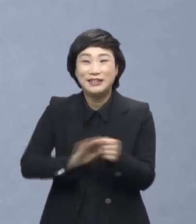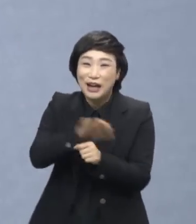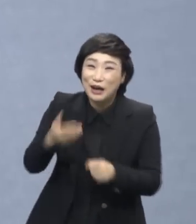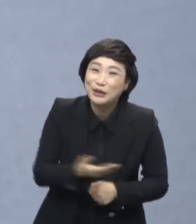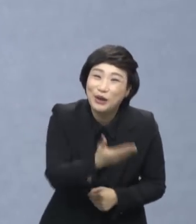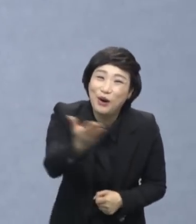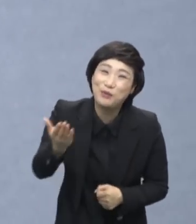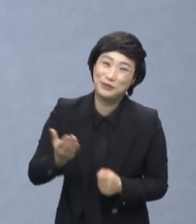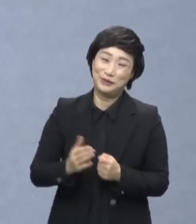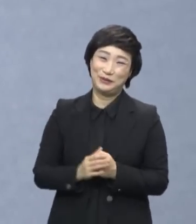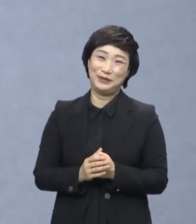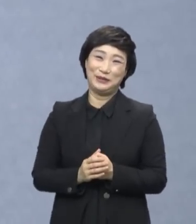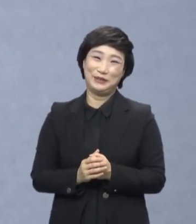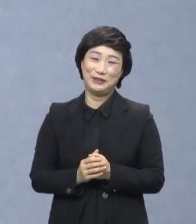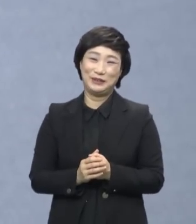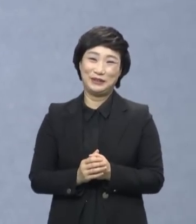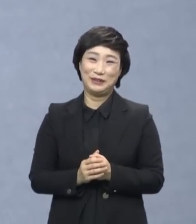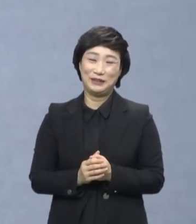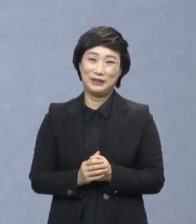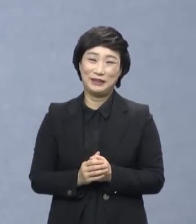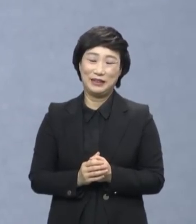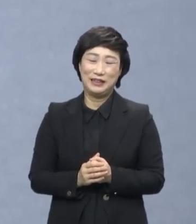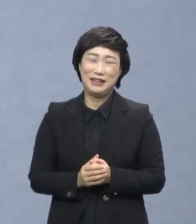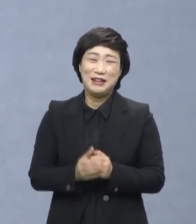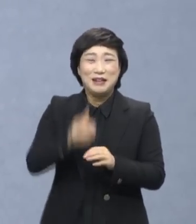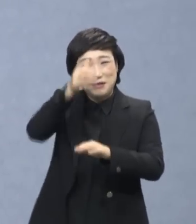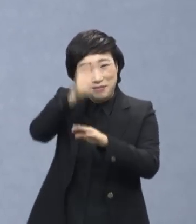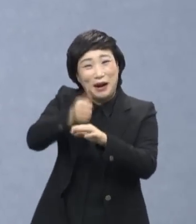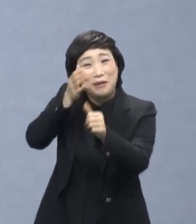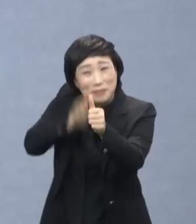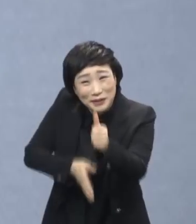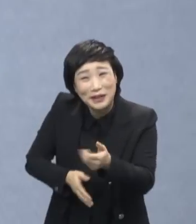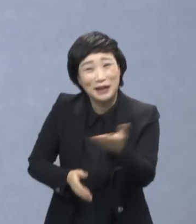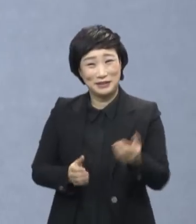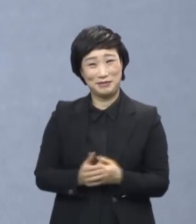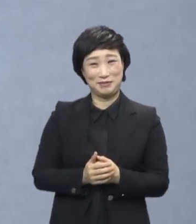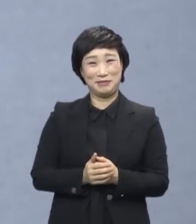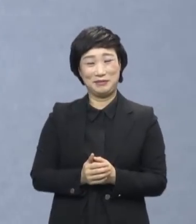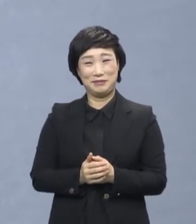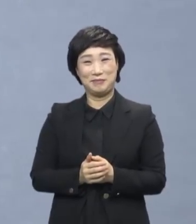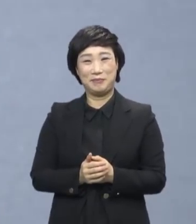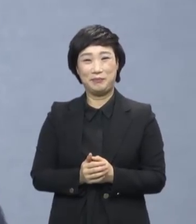사랑하는 연세중앙교회 성도들이여, 간절히 빌고 또 나옵나니.